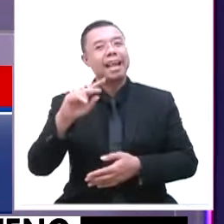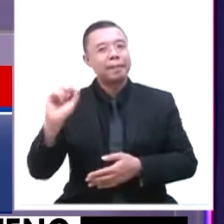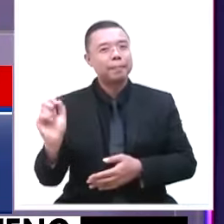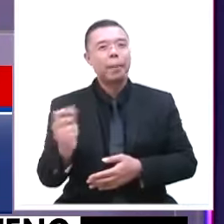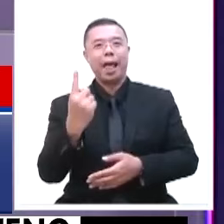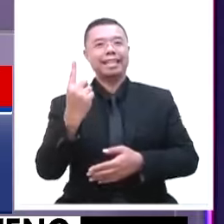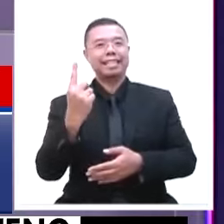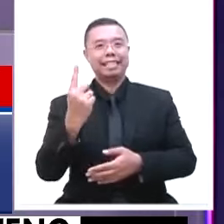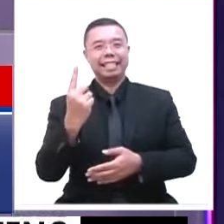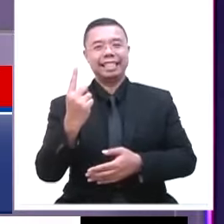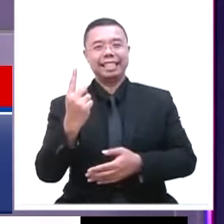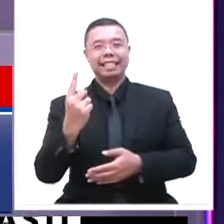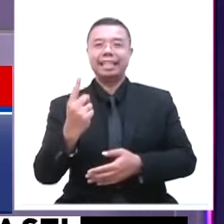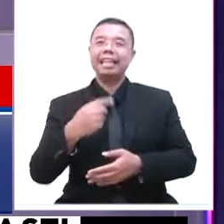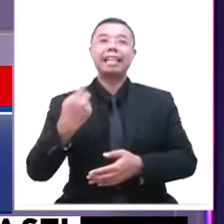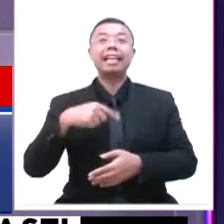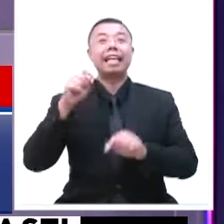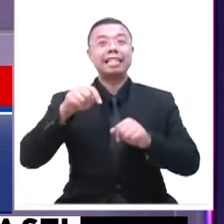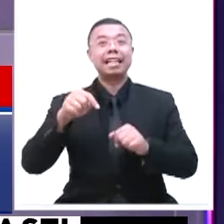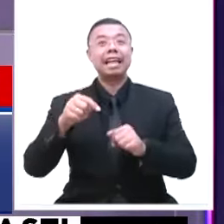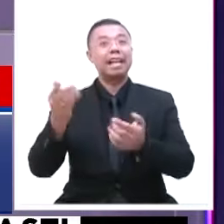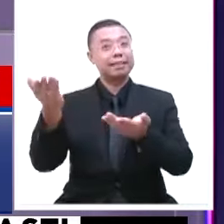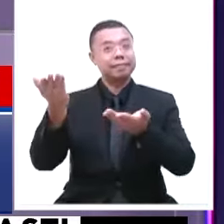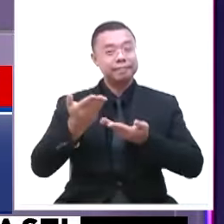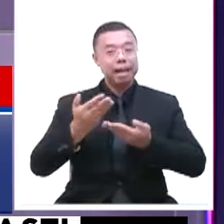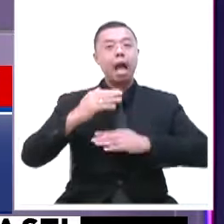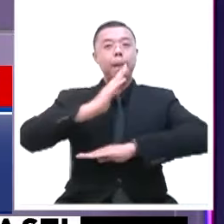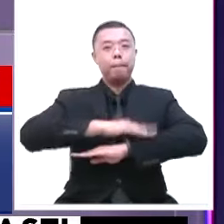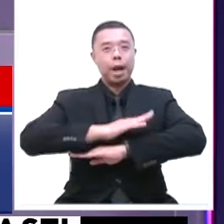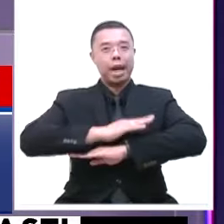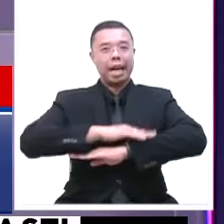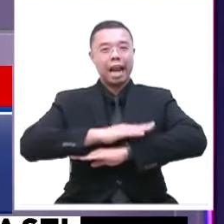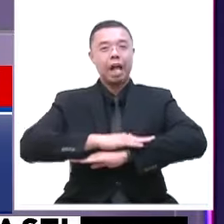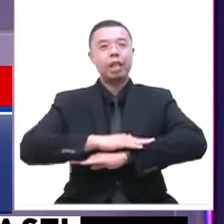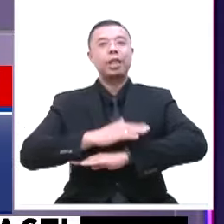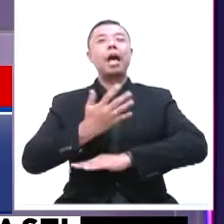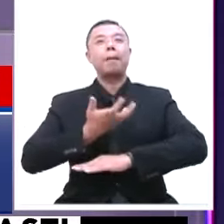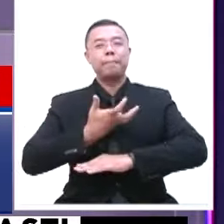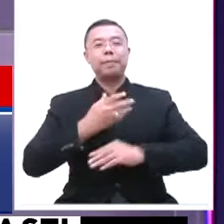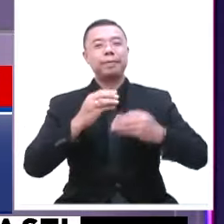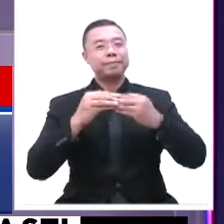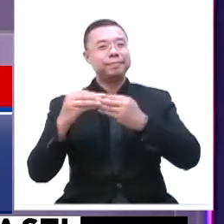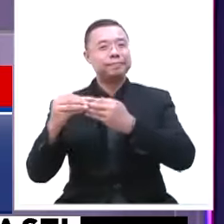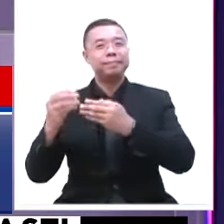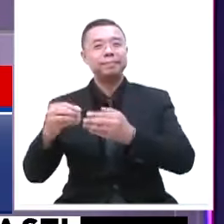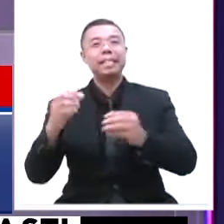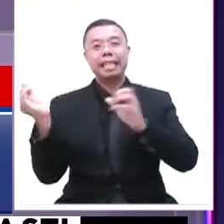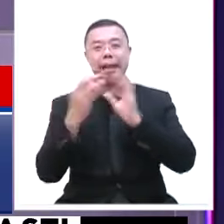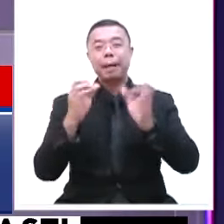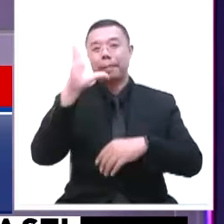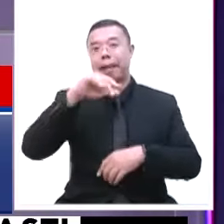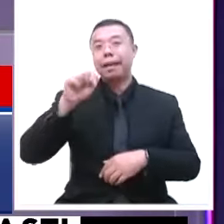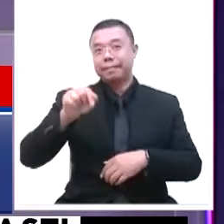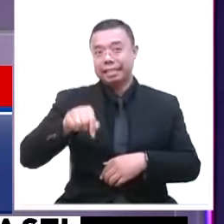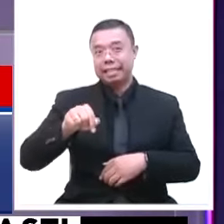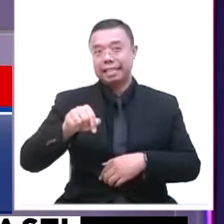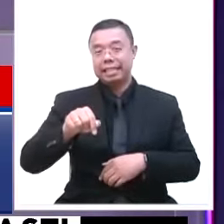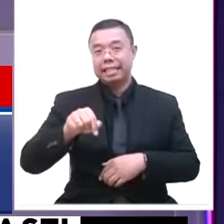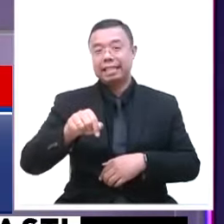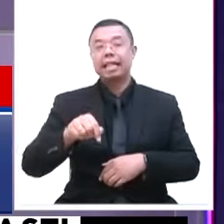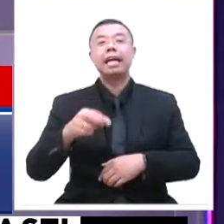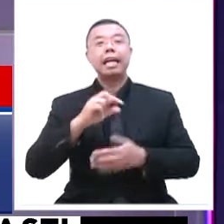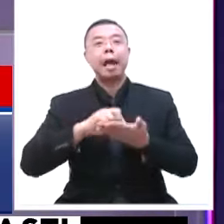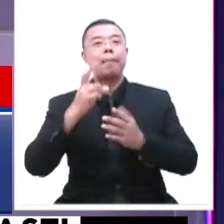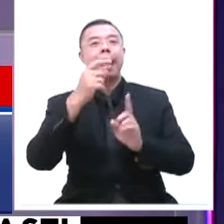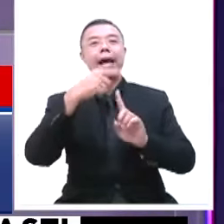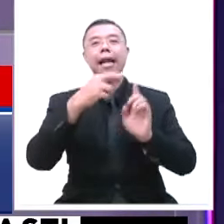segera dimulai. Mari kita sambut moderator yang akan memandu jalannya debat malam hari ini,